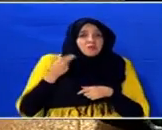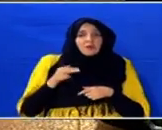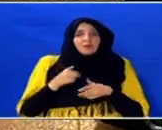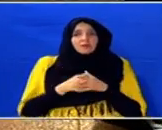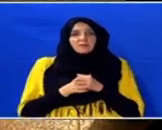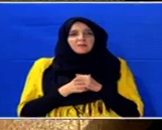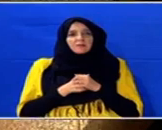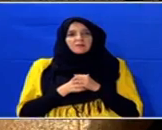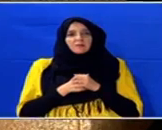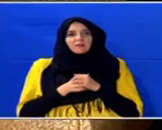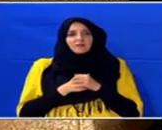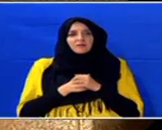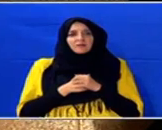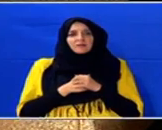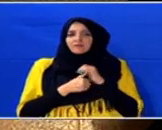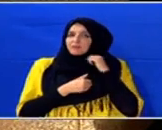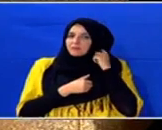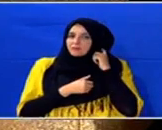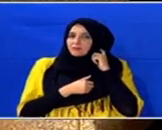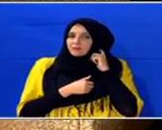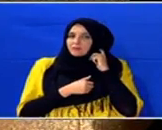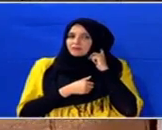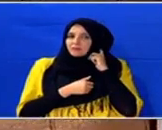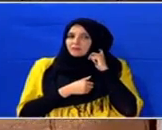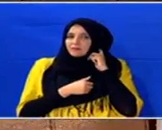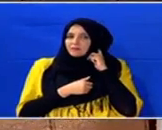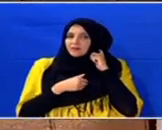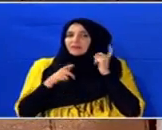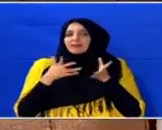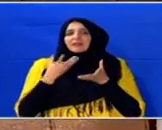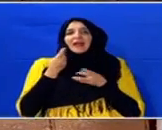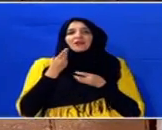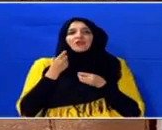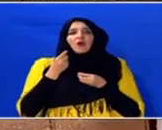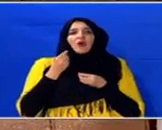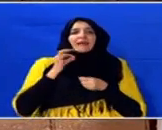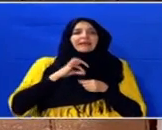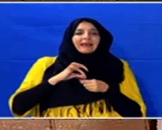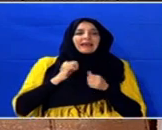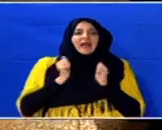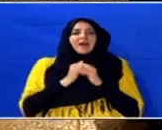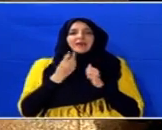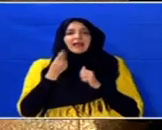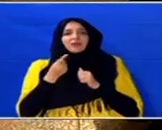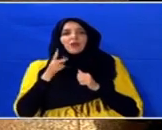تخلطوا. خافت يعني يتخلطوا الاموال تاع الربا مع الاموال تاع الزوج نتاعها. هكذا ام شيماء؟